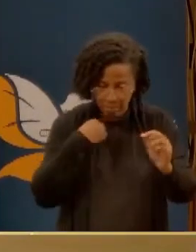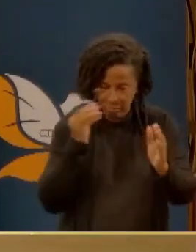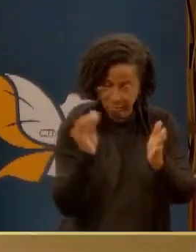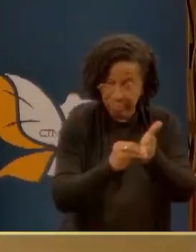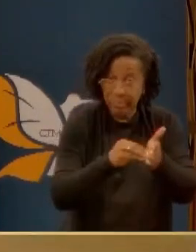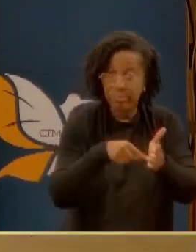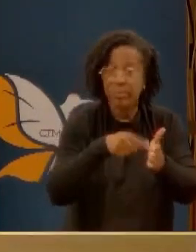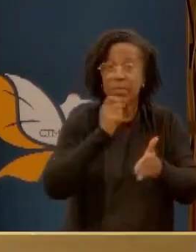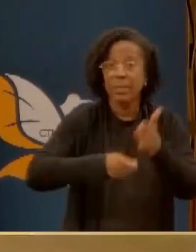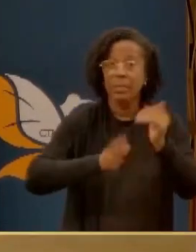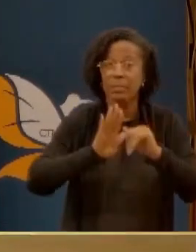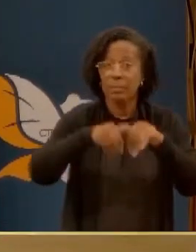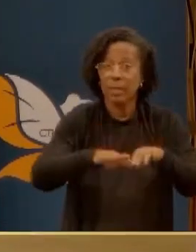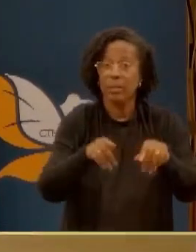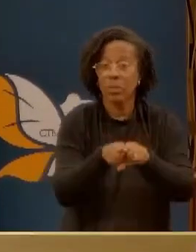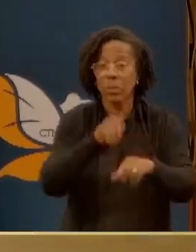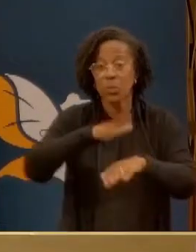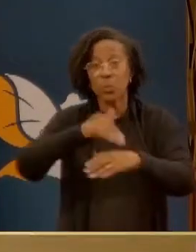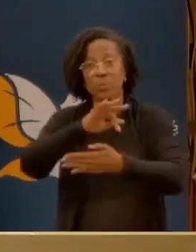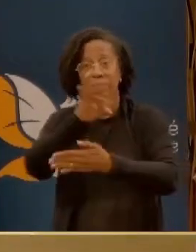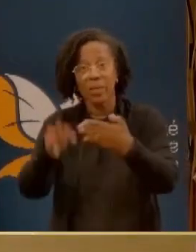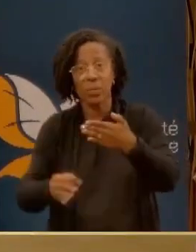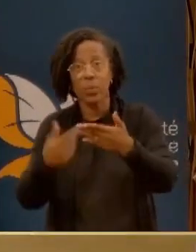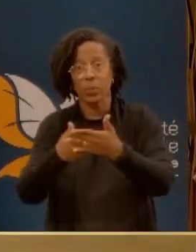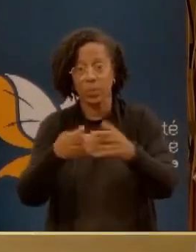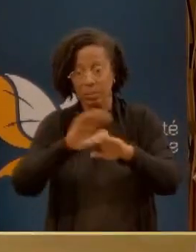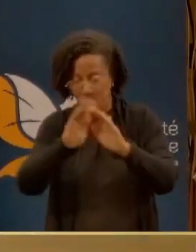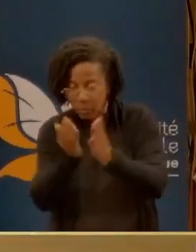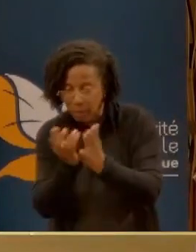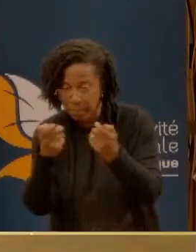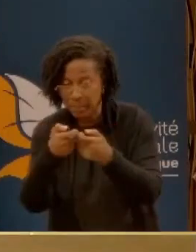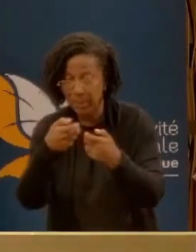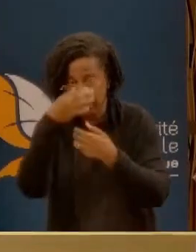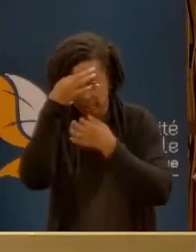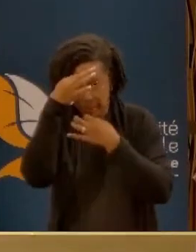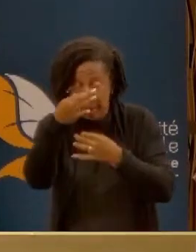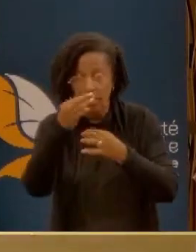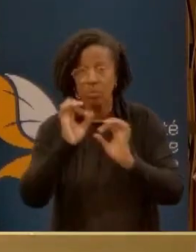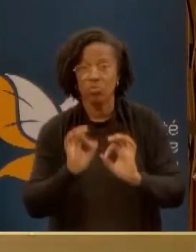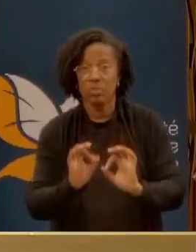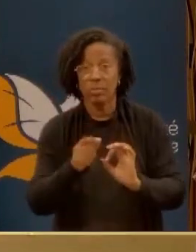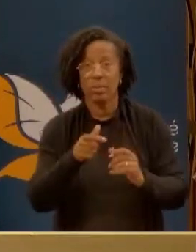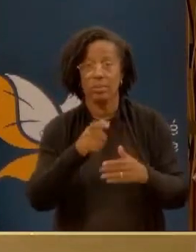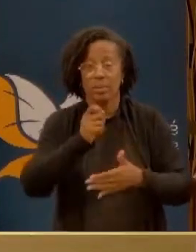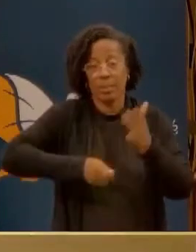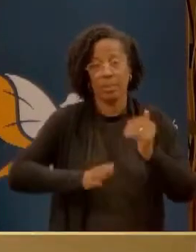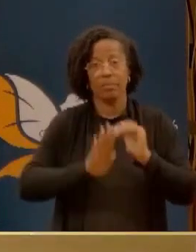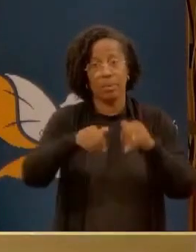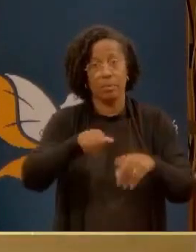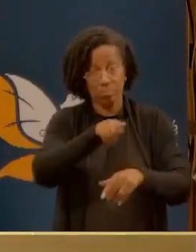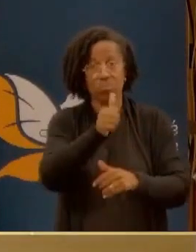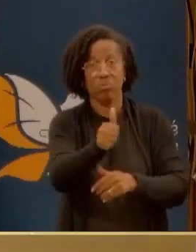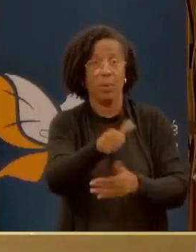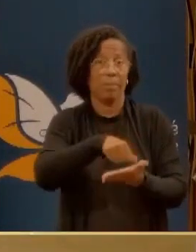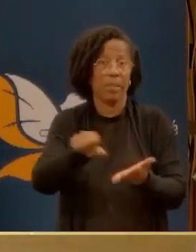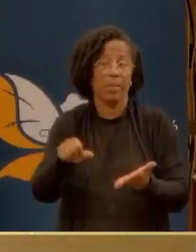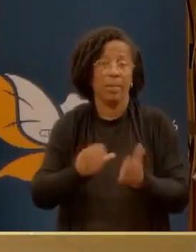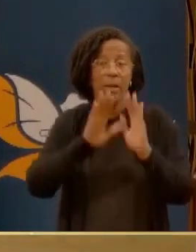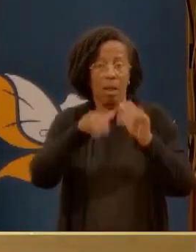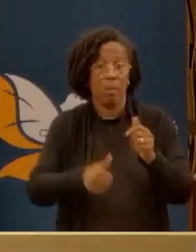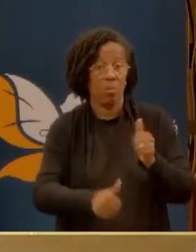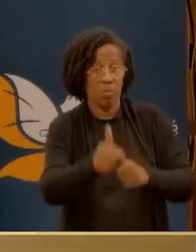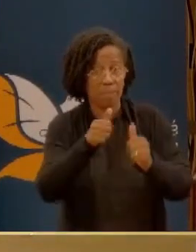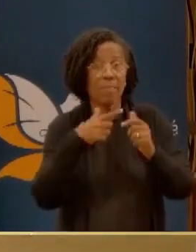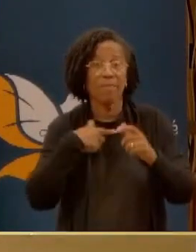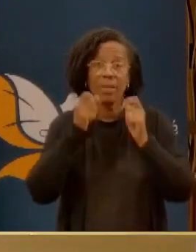ça figure sur les factures, le montant précis de l'octroi de mer qu'il paye. Et c'est là qu'il va découvrir